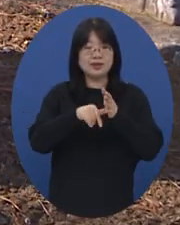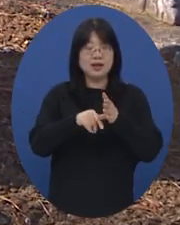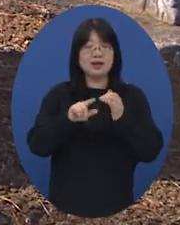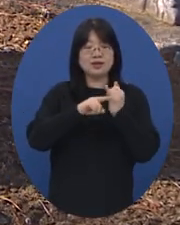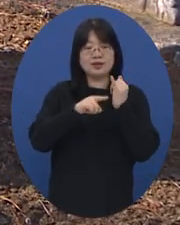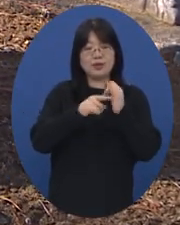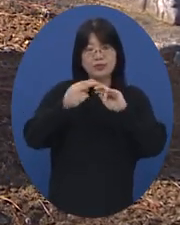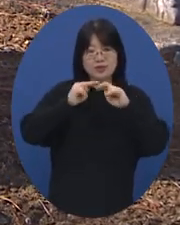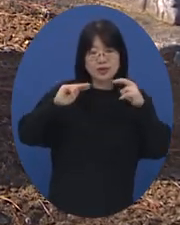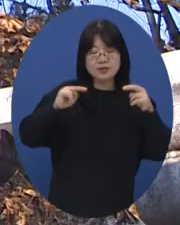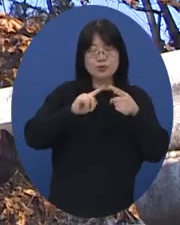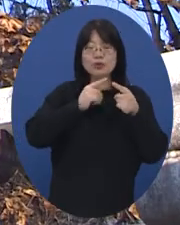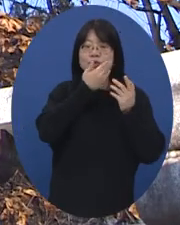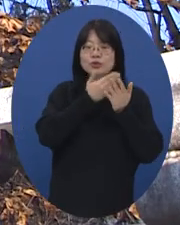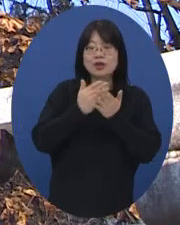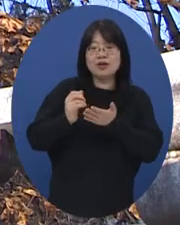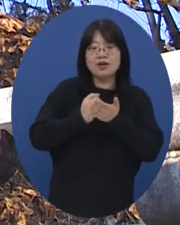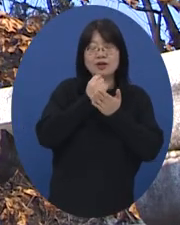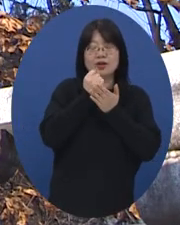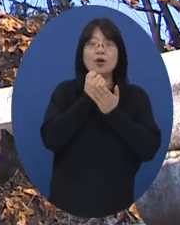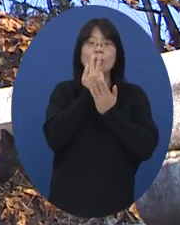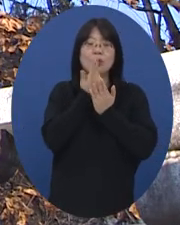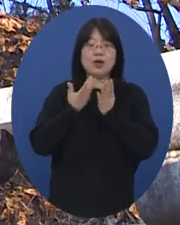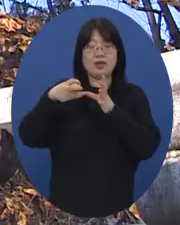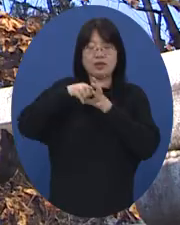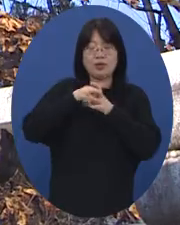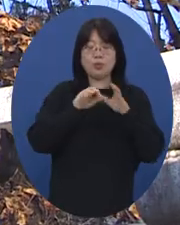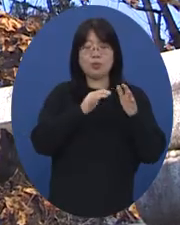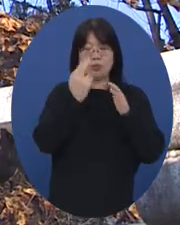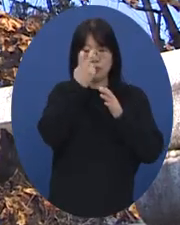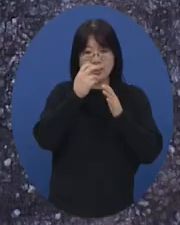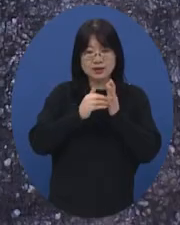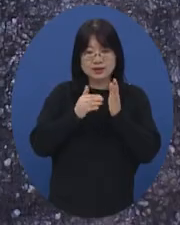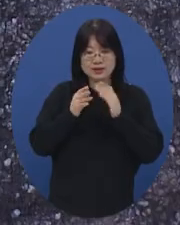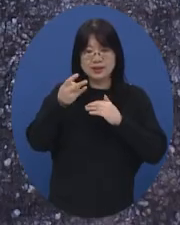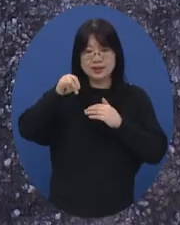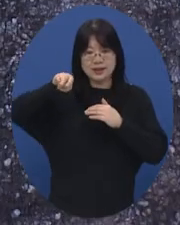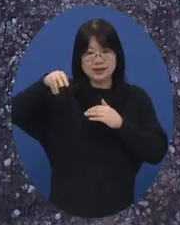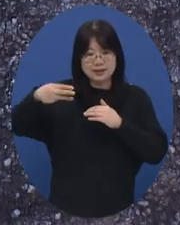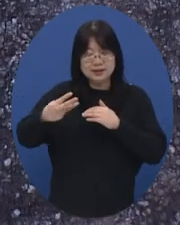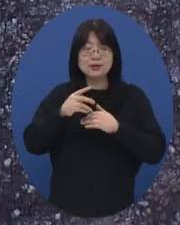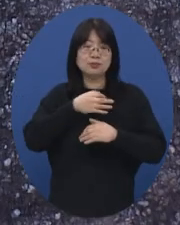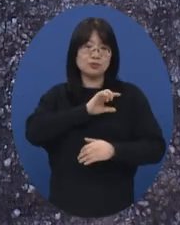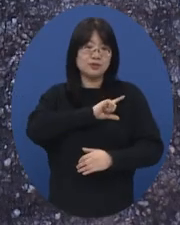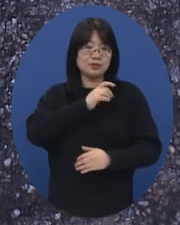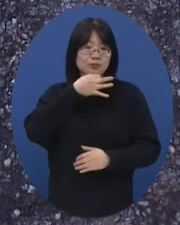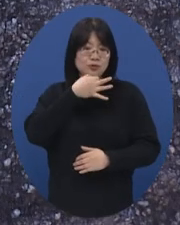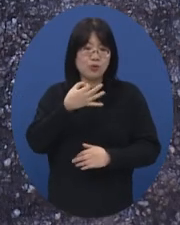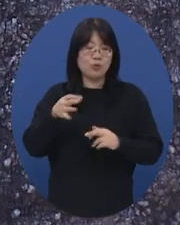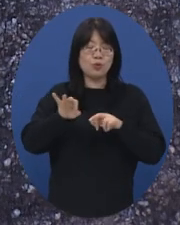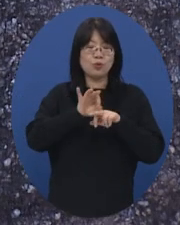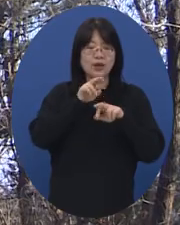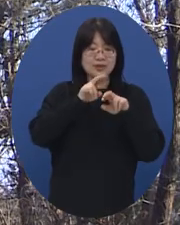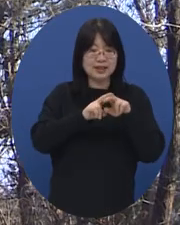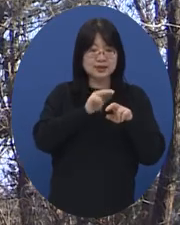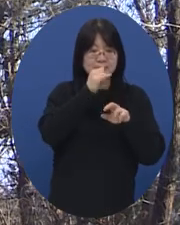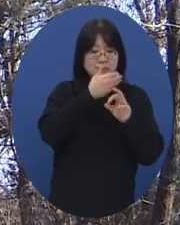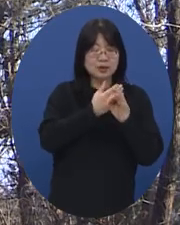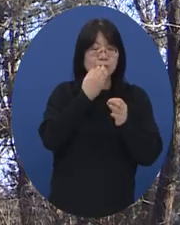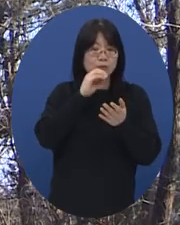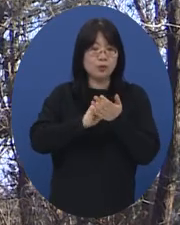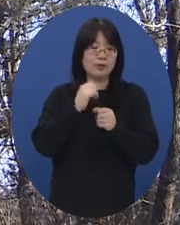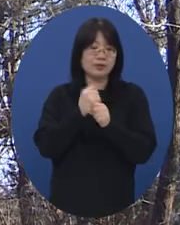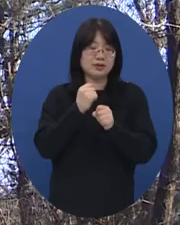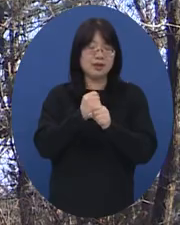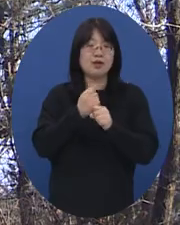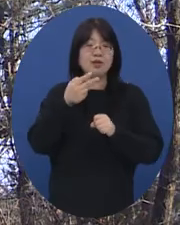나오는 퇴출을 귀하게 여겨 항아리에 넣어 보관 했는데 이것을 탓이라고 합니다 왕의 자리에 오르게 될 경우 택시를 돌로